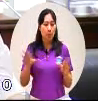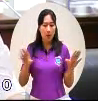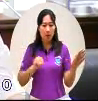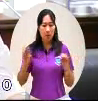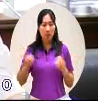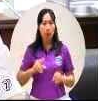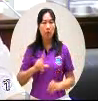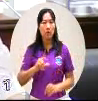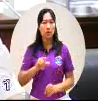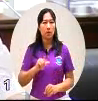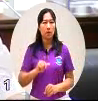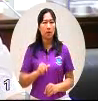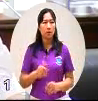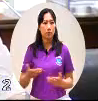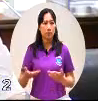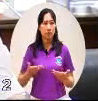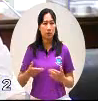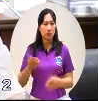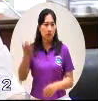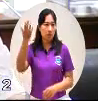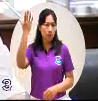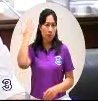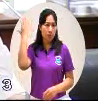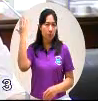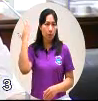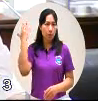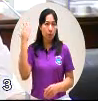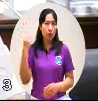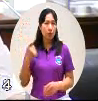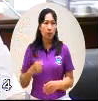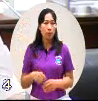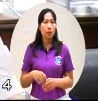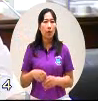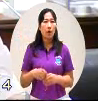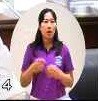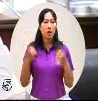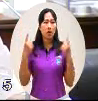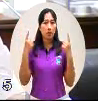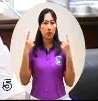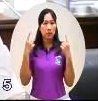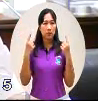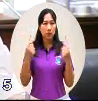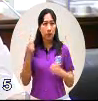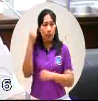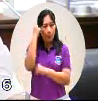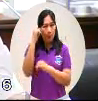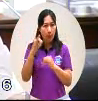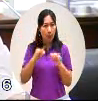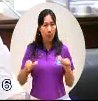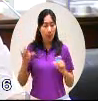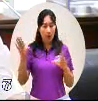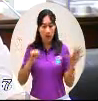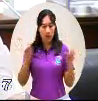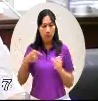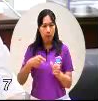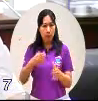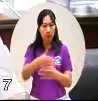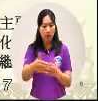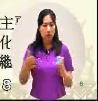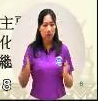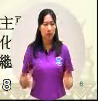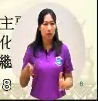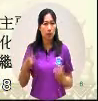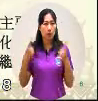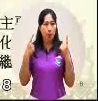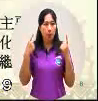为过去原住民的资源教师都是有原住民委员会用这